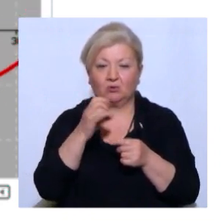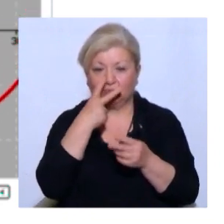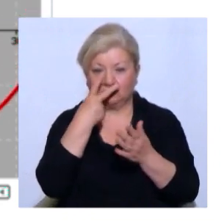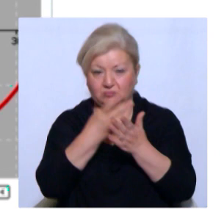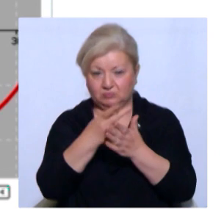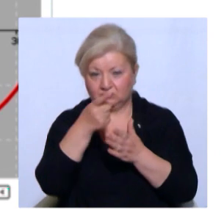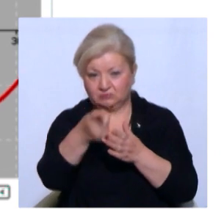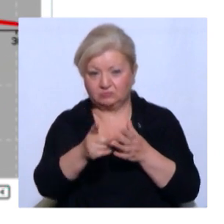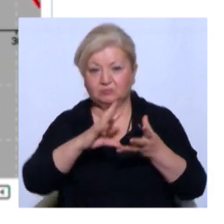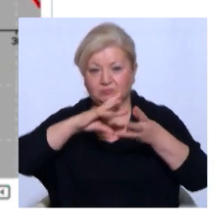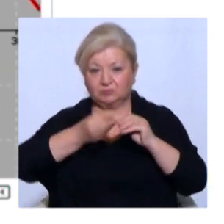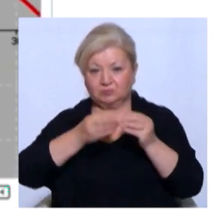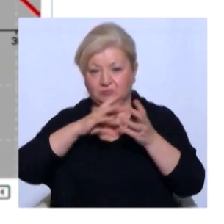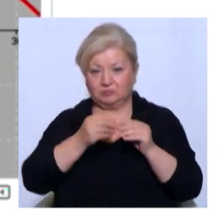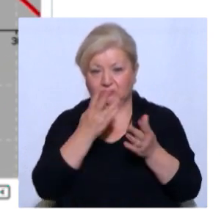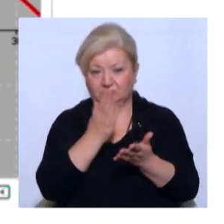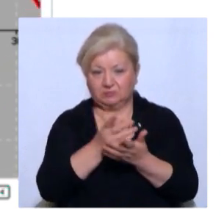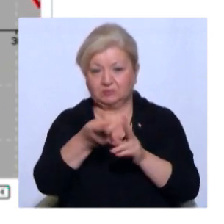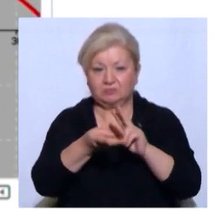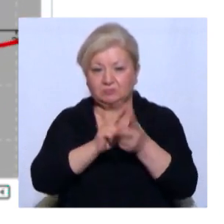იცვლის მიმართულებას, მაგრამ მუდმივად